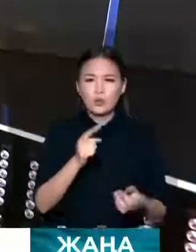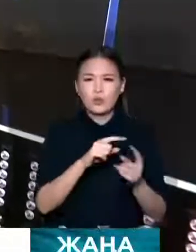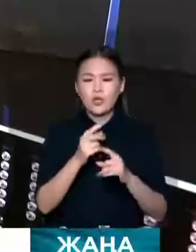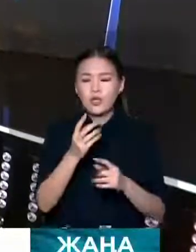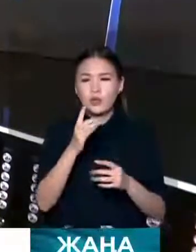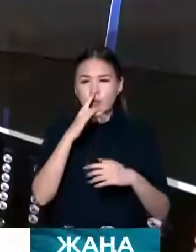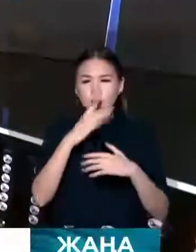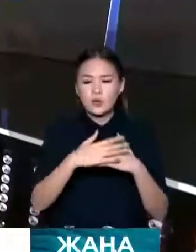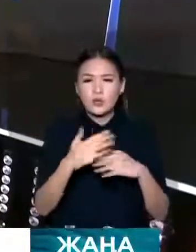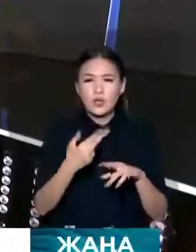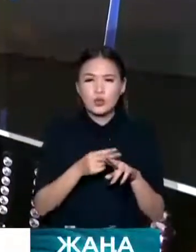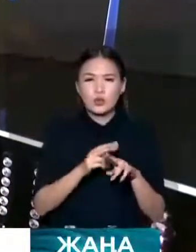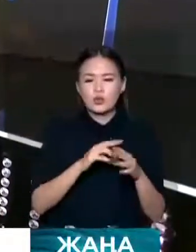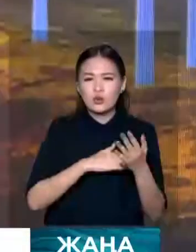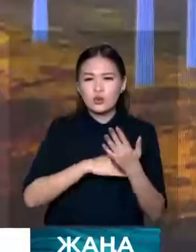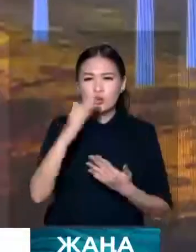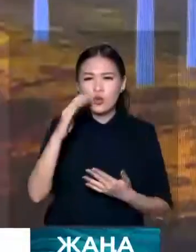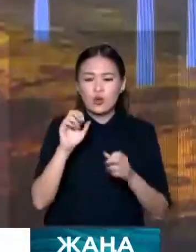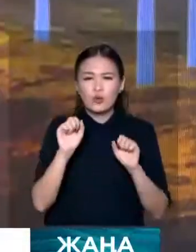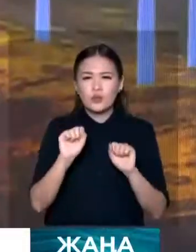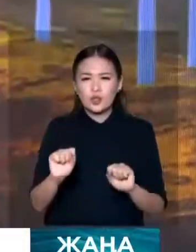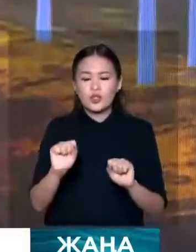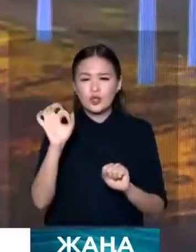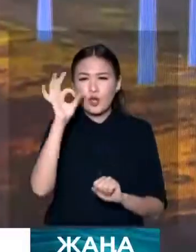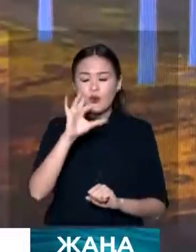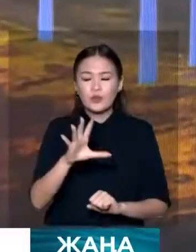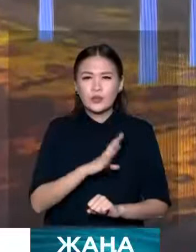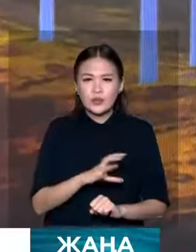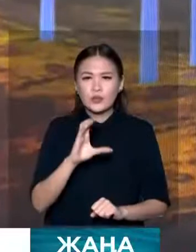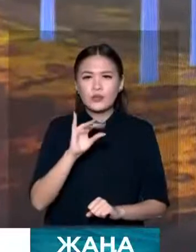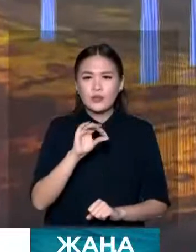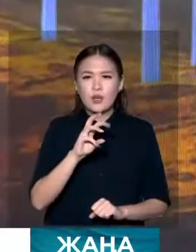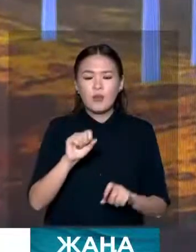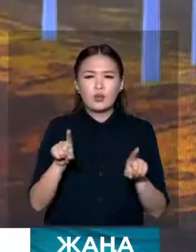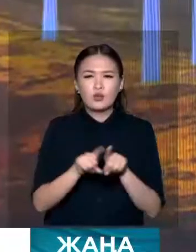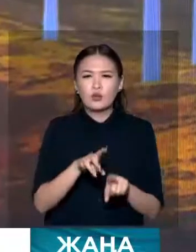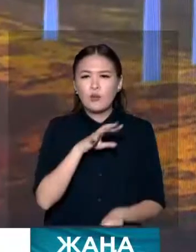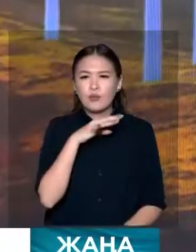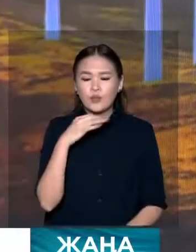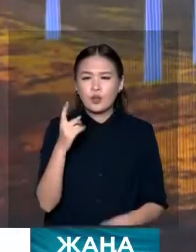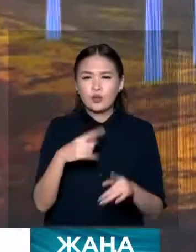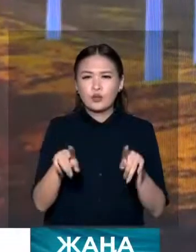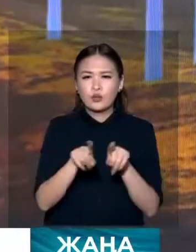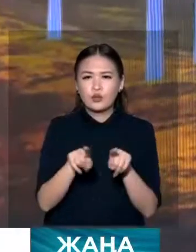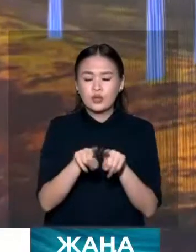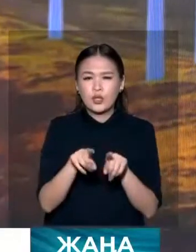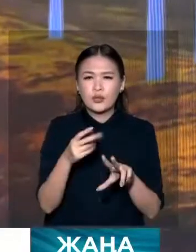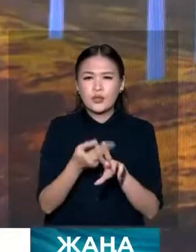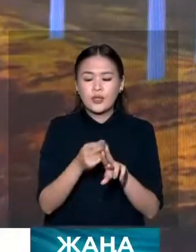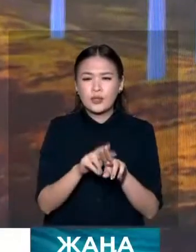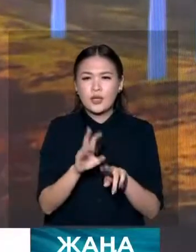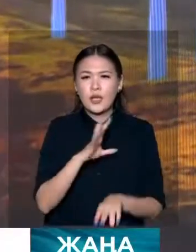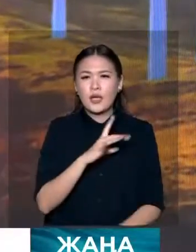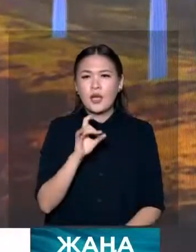Олардың қауіпсіздік деңгейлері де өте жоғары ұсталынады. Системалары да өте ұқсас. Бірақ қай